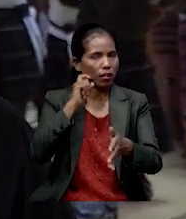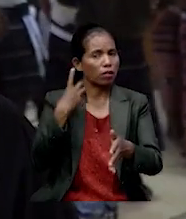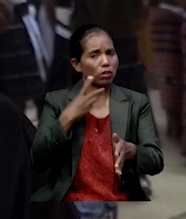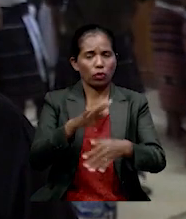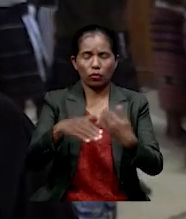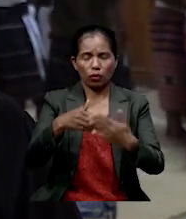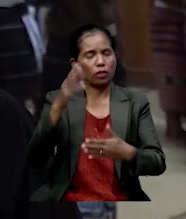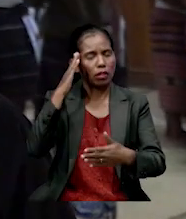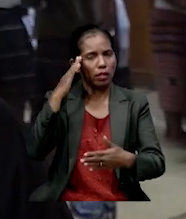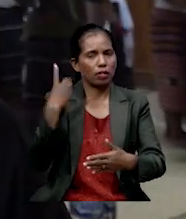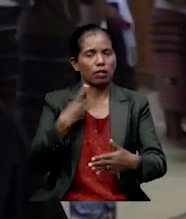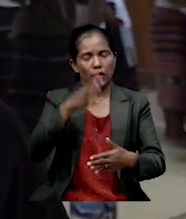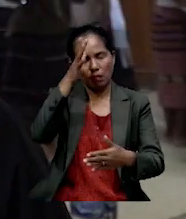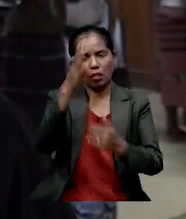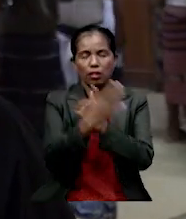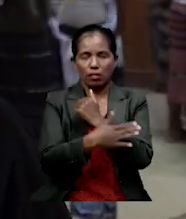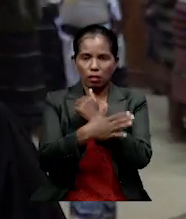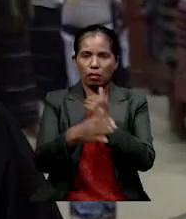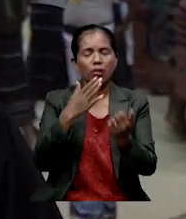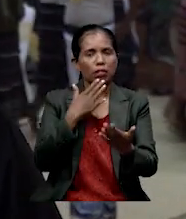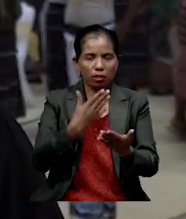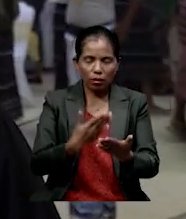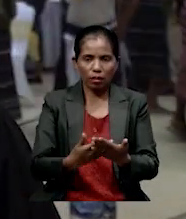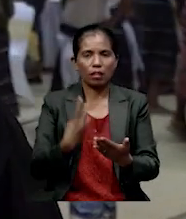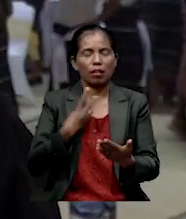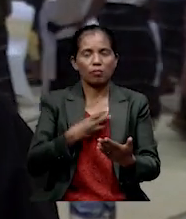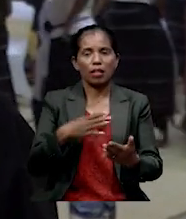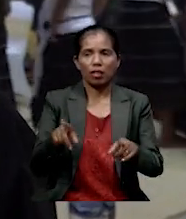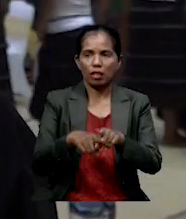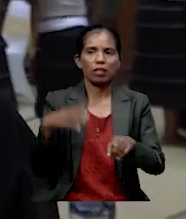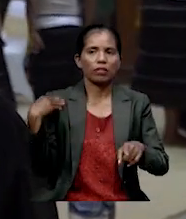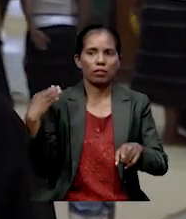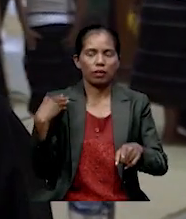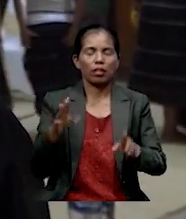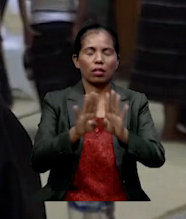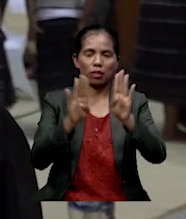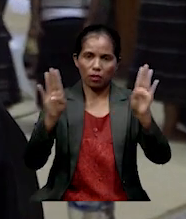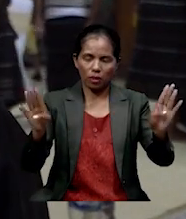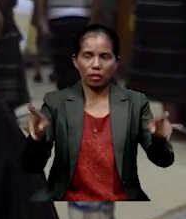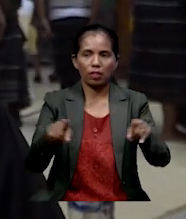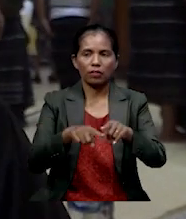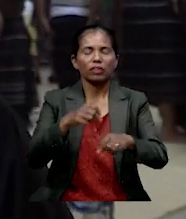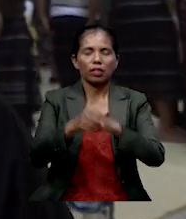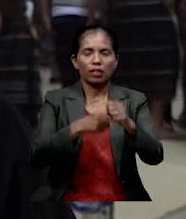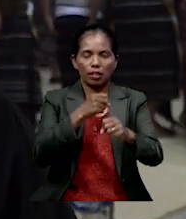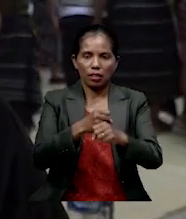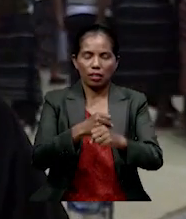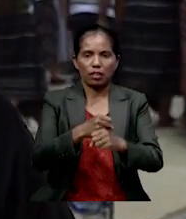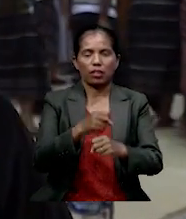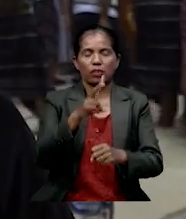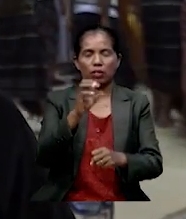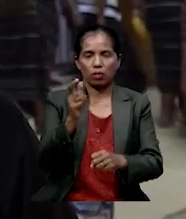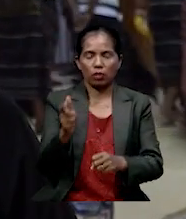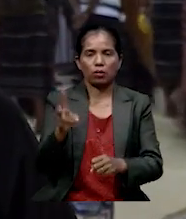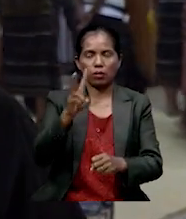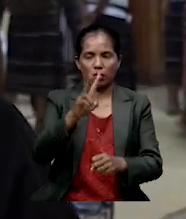amam nasang ne bema karismatik utep tebes ne bema spera katak dar joven abunana loke ona idane ba tinang dane tinang din rua ronulur